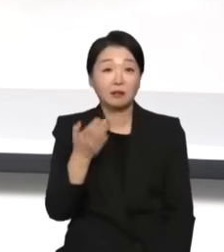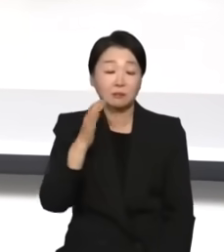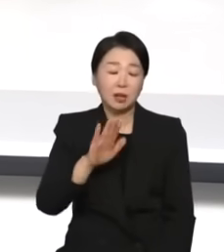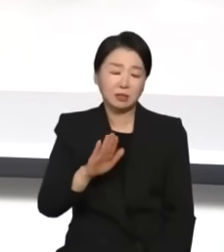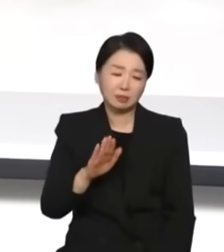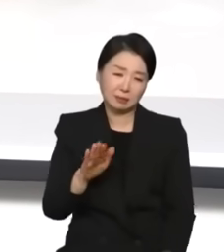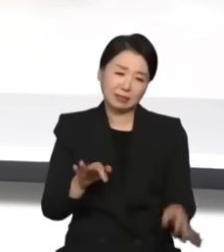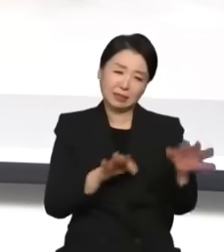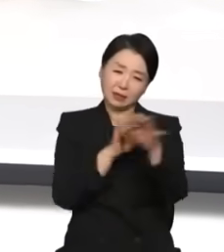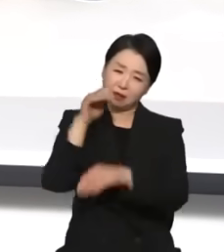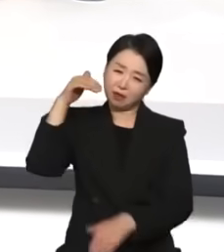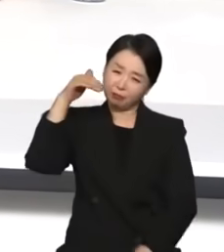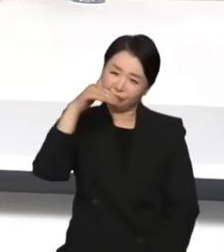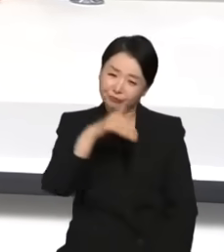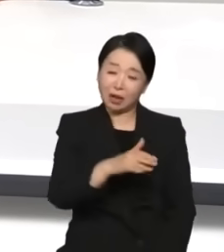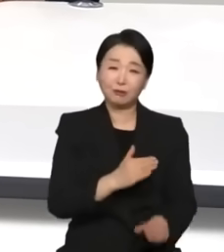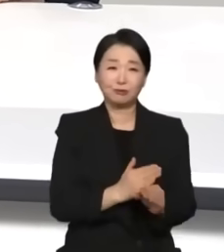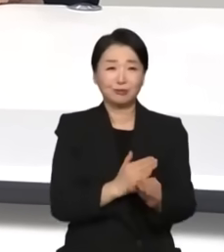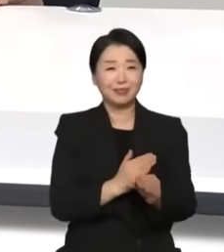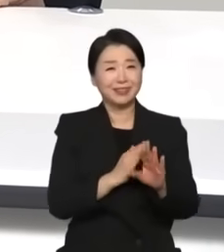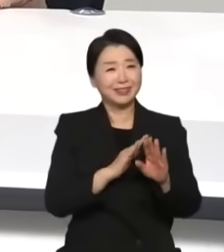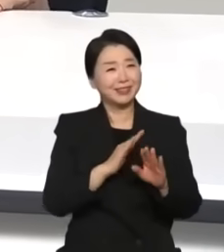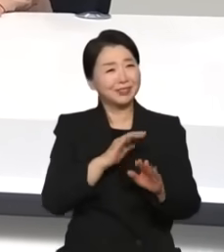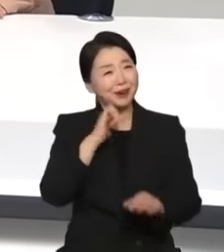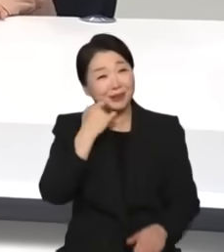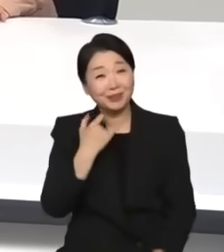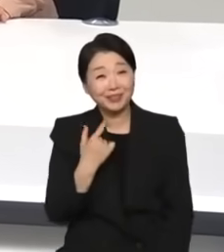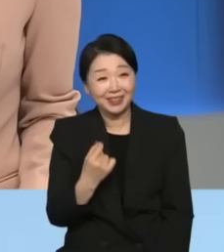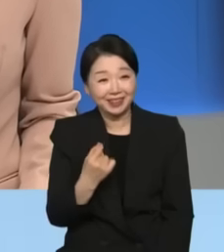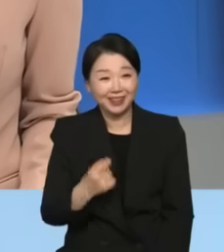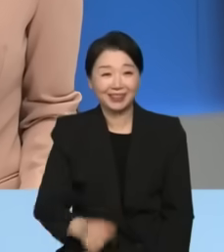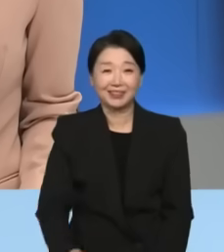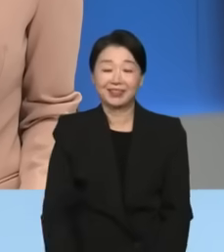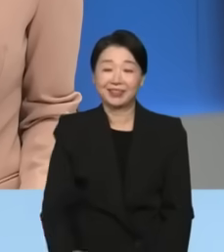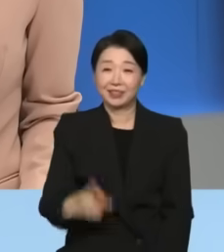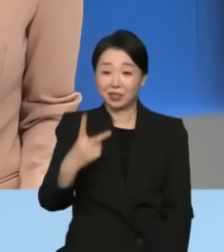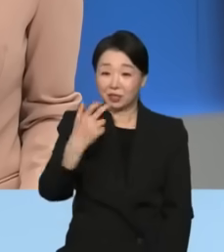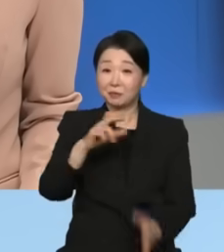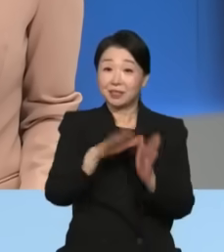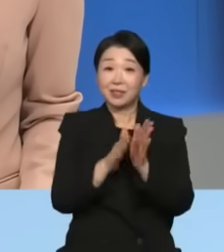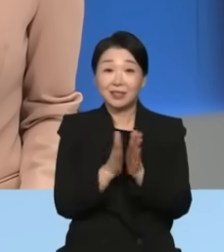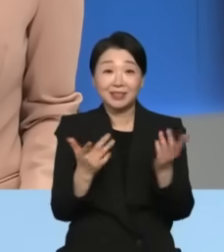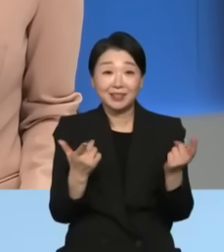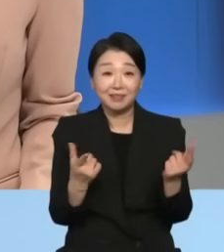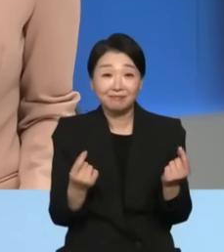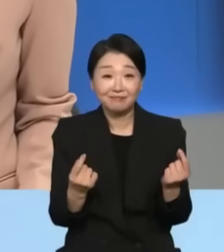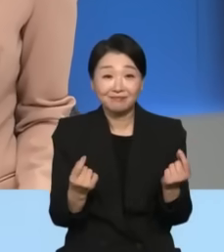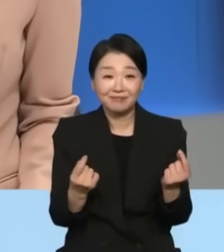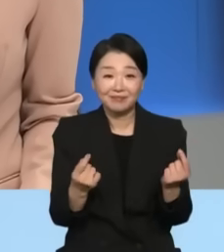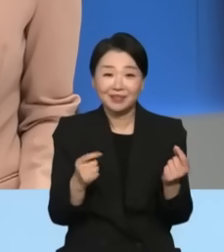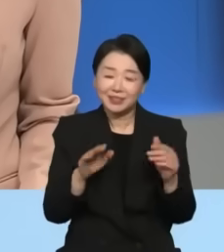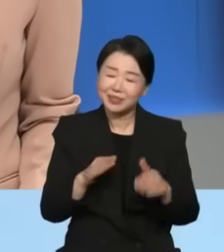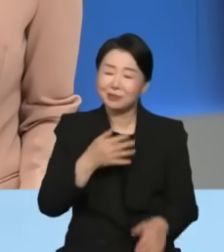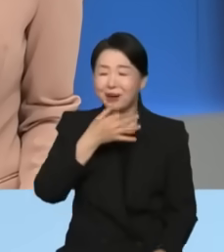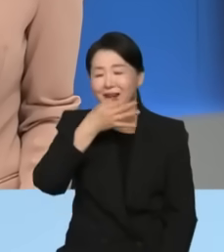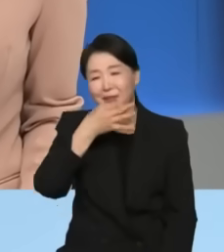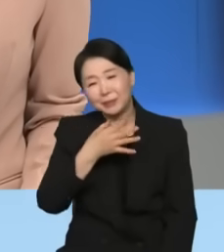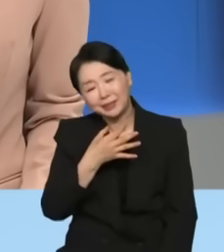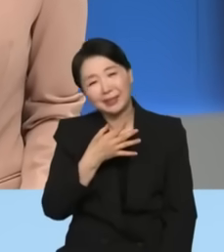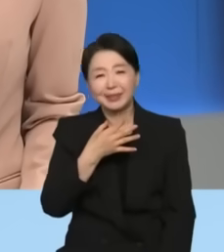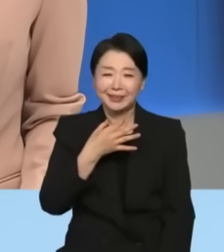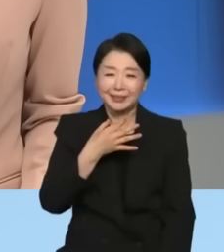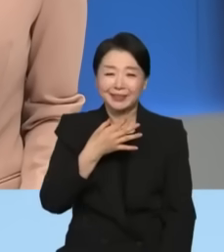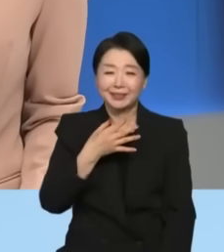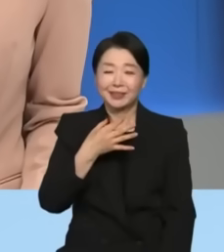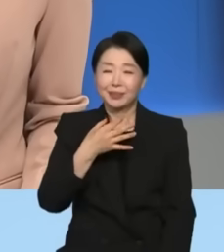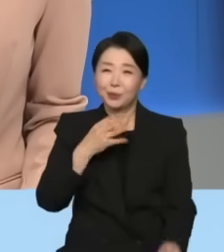얼어붙고 있는 상황에서 더 어렵지 않았을까. 그래도 오시면서 2017년에 시작하셨으니까 지금 너무 힘들다. 이게